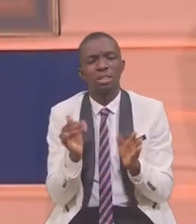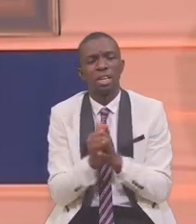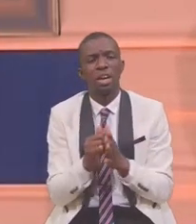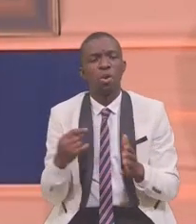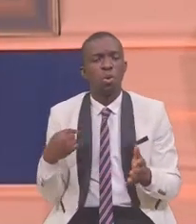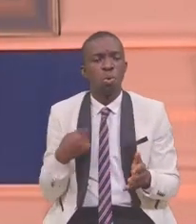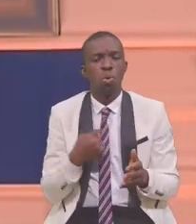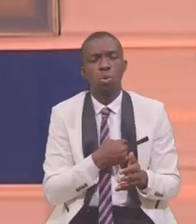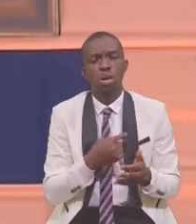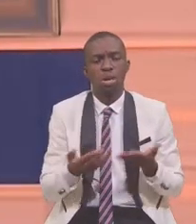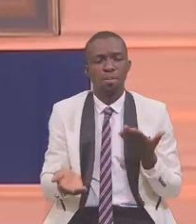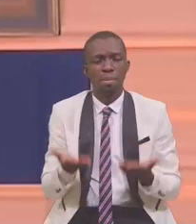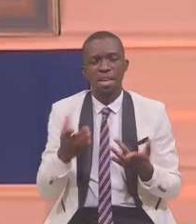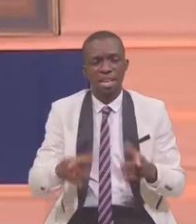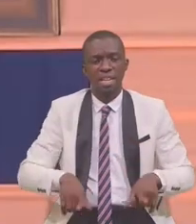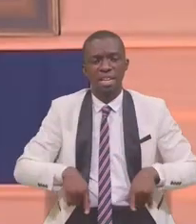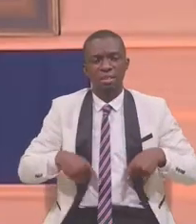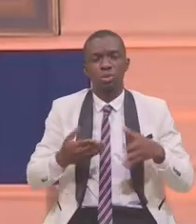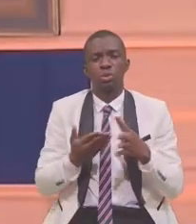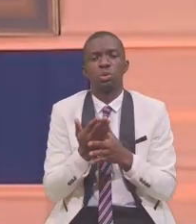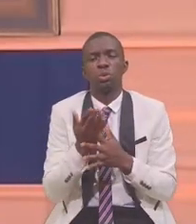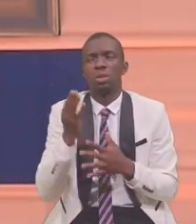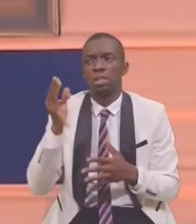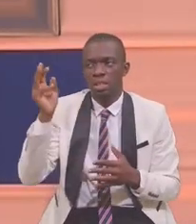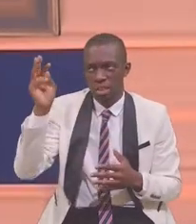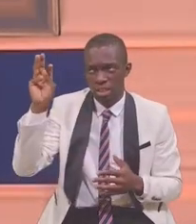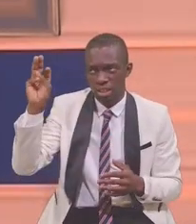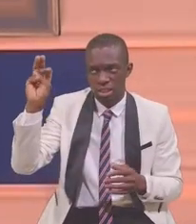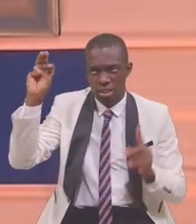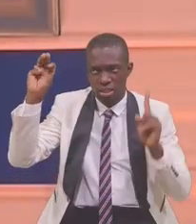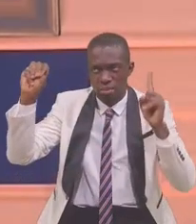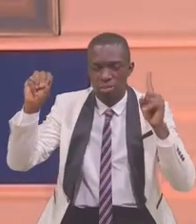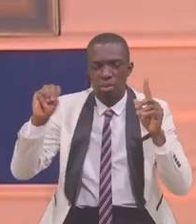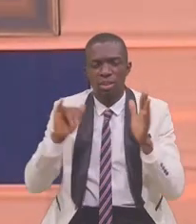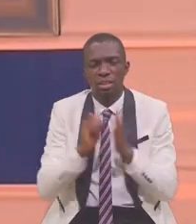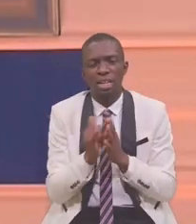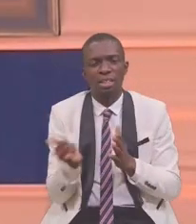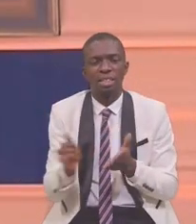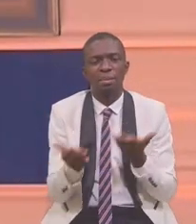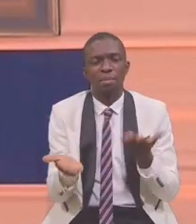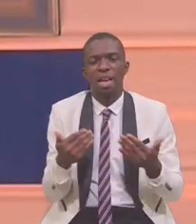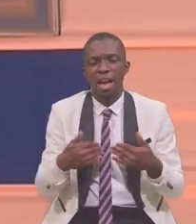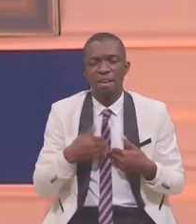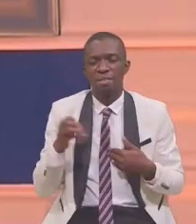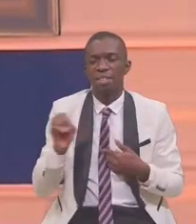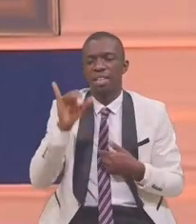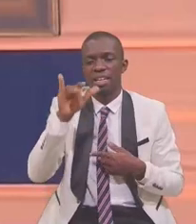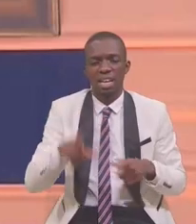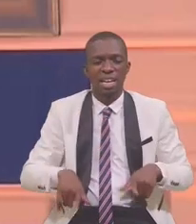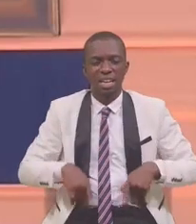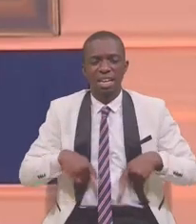afin qu'il ait la vie éternelle par lui. Jean, chapitre 3. Jean